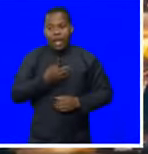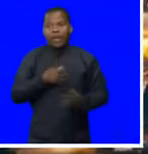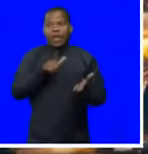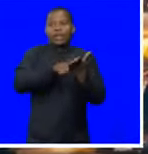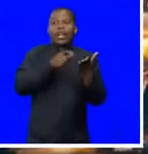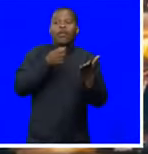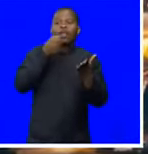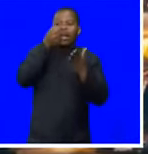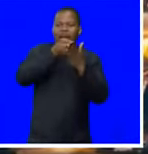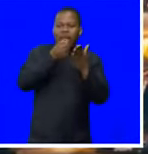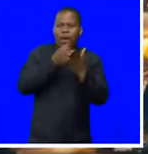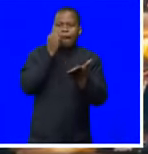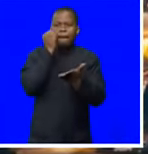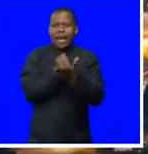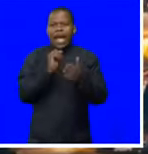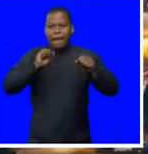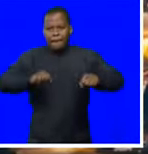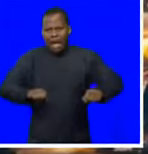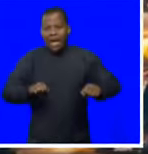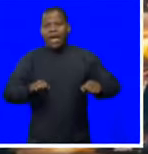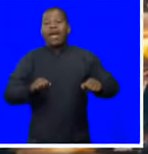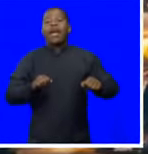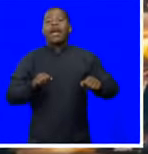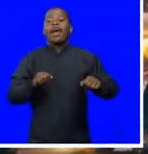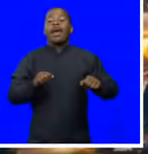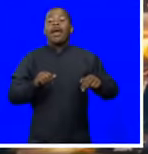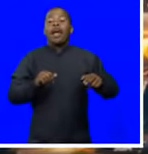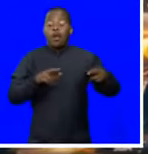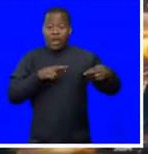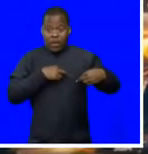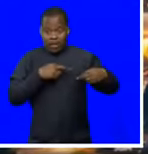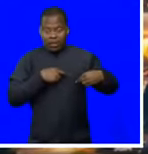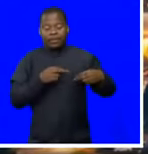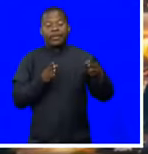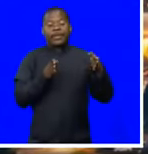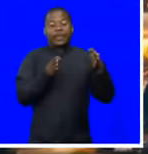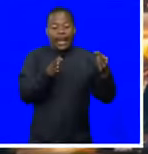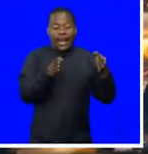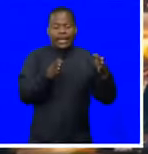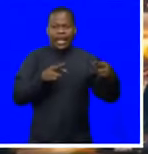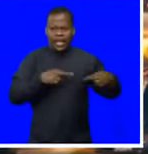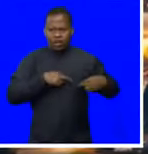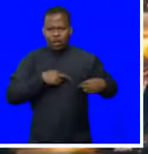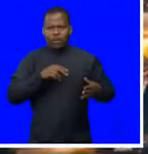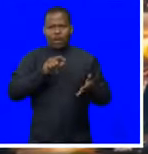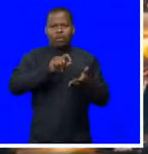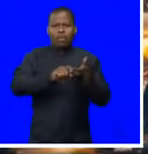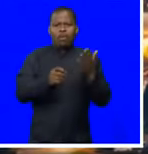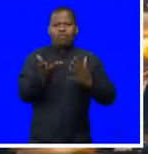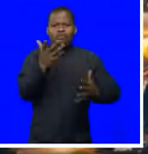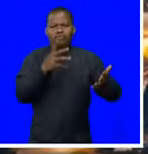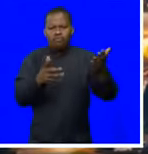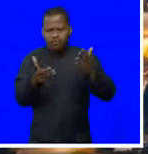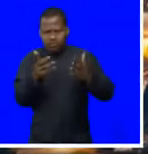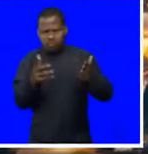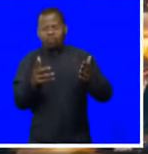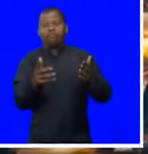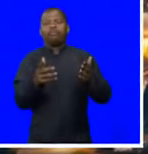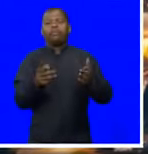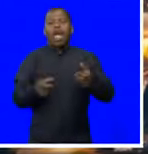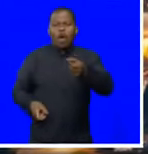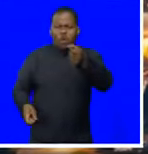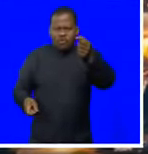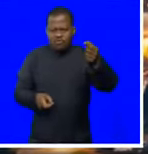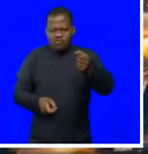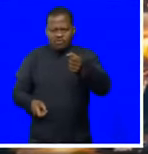losakhankanywa lobukeke kwenabisa luhlangothi lwebecishamlilo i-Fire Rescue and Emergency Bill omnyaka wa-2020. Lo